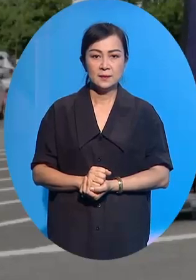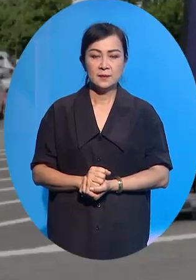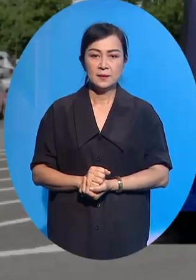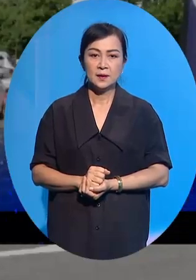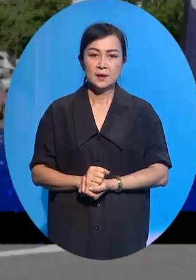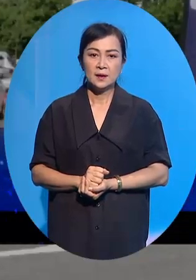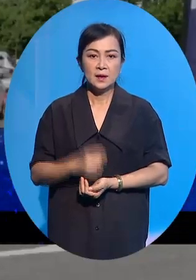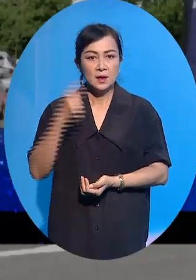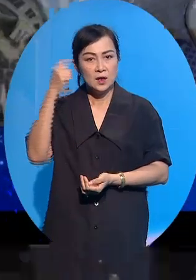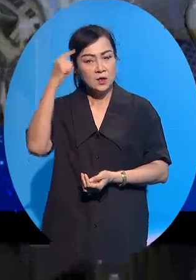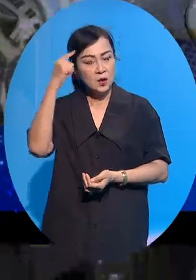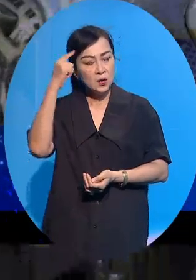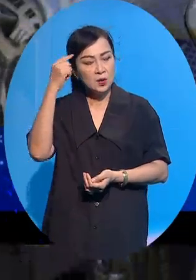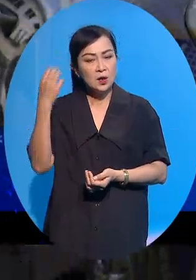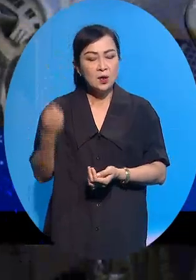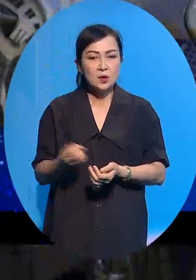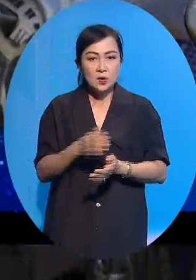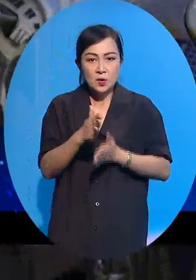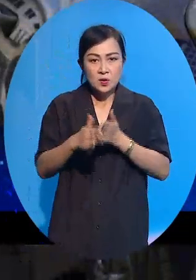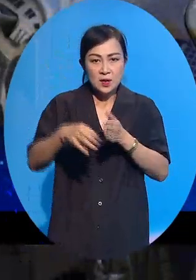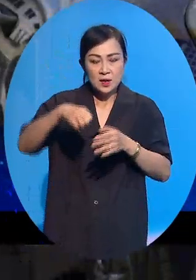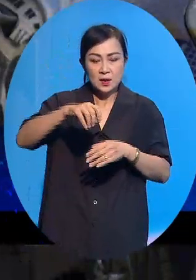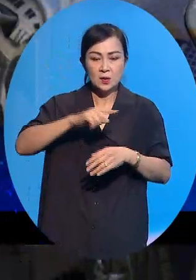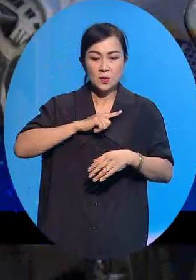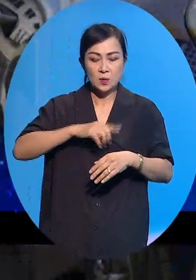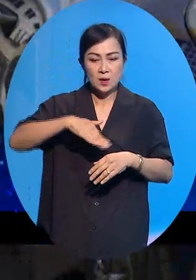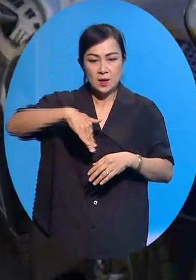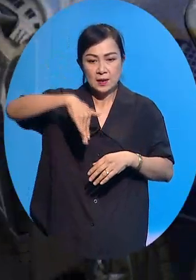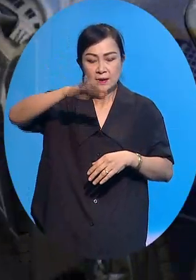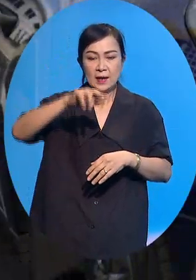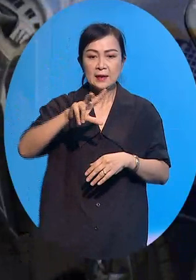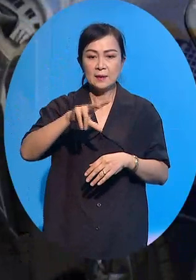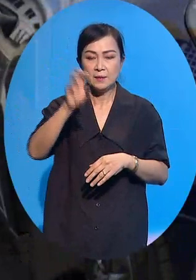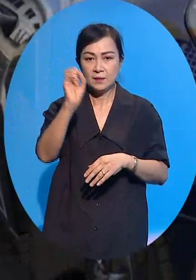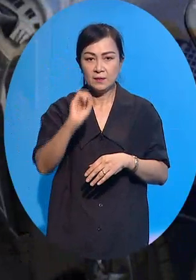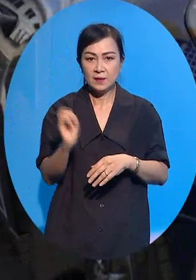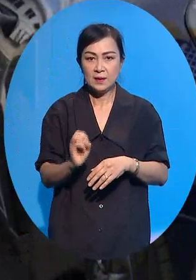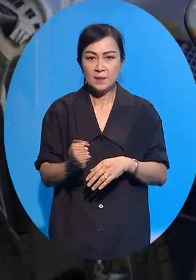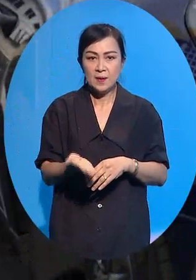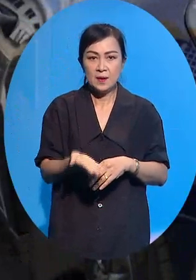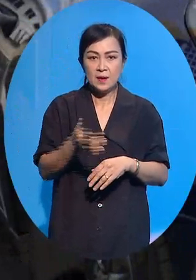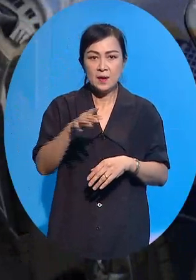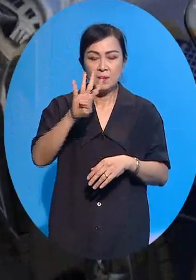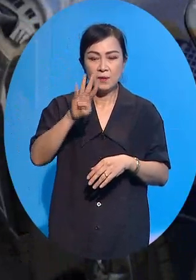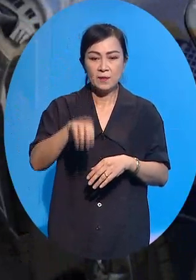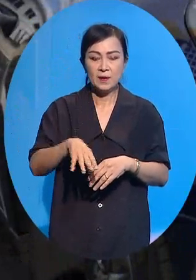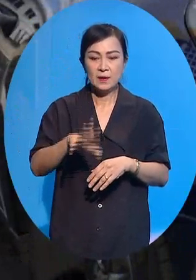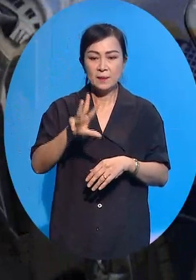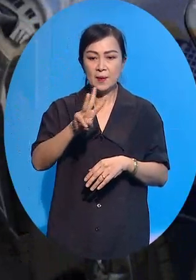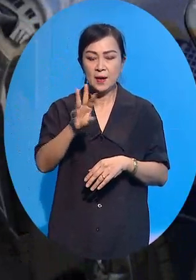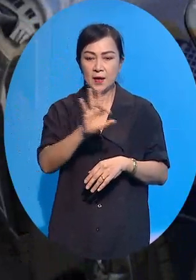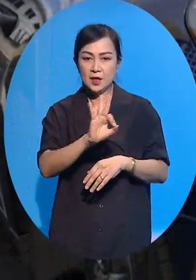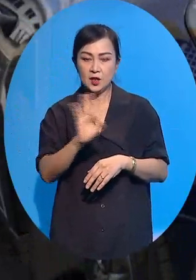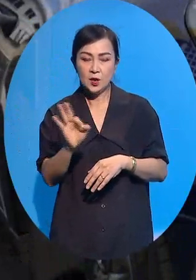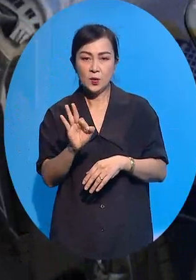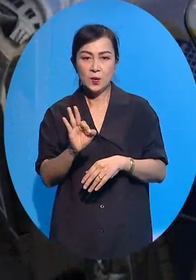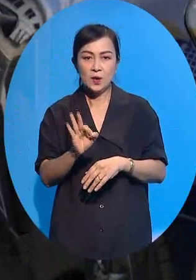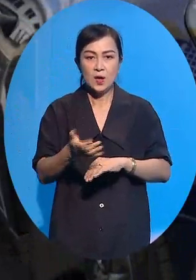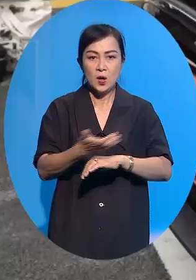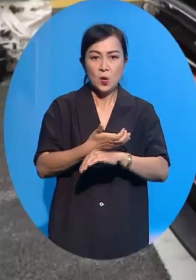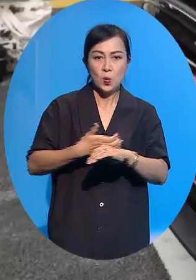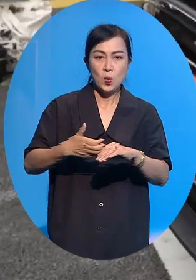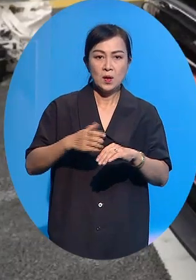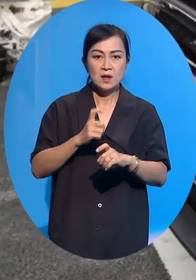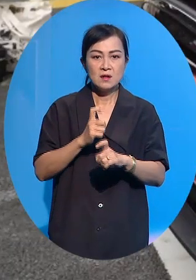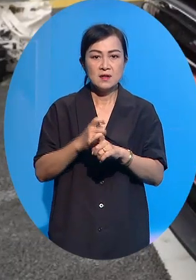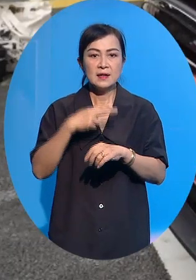Cụ thể, tính theo thị phần, doanh số xe điện của Trung Quốc tăng khoảng 80% lên 4,53 triệu chiếc. Trong khi các nước Tây Âu, trong